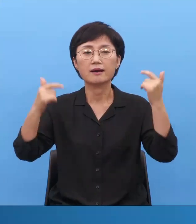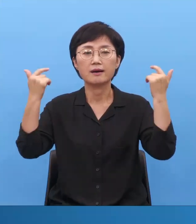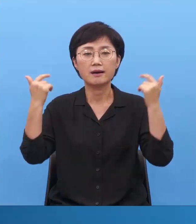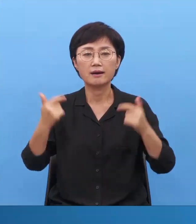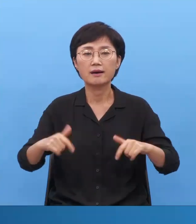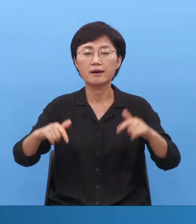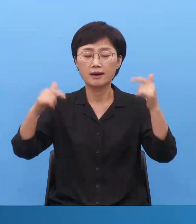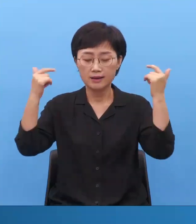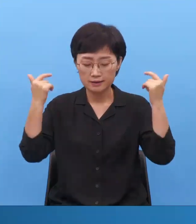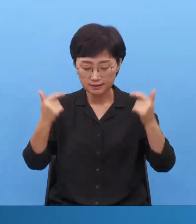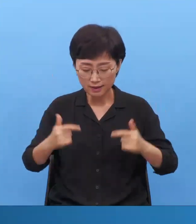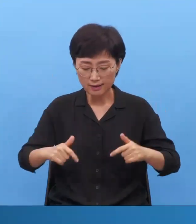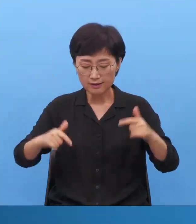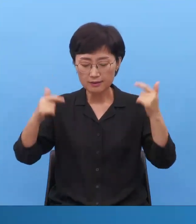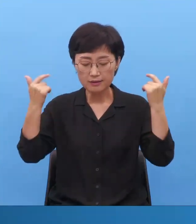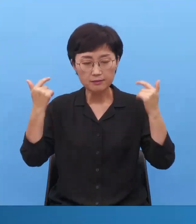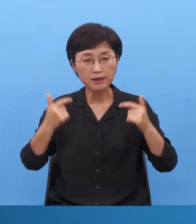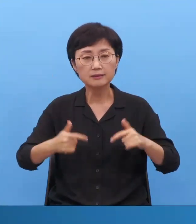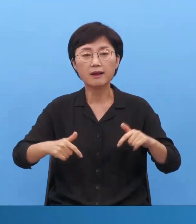날마다